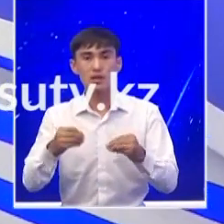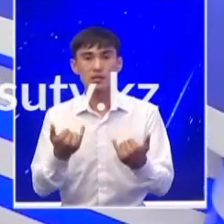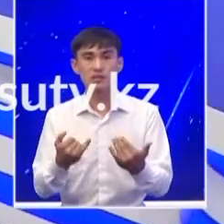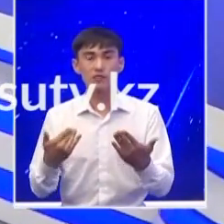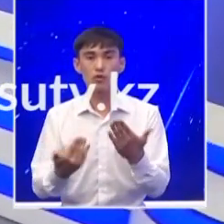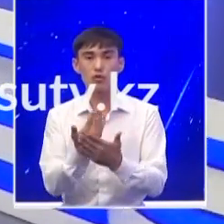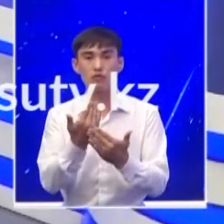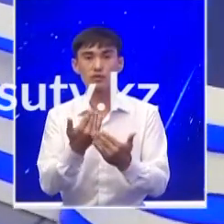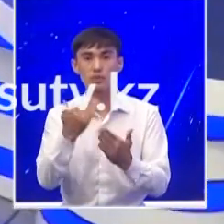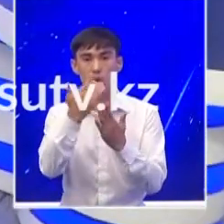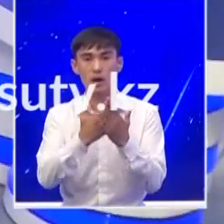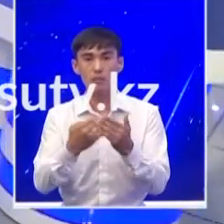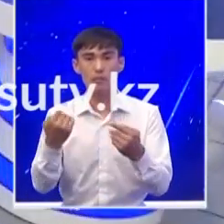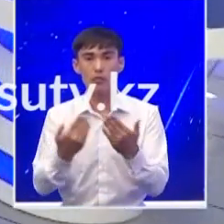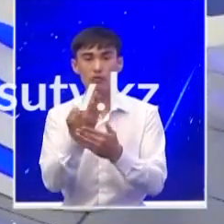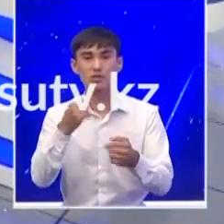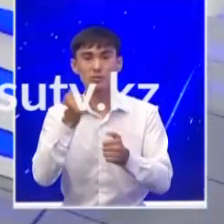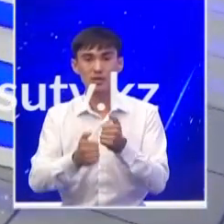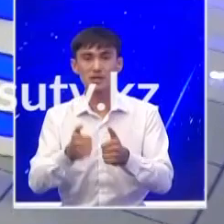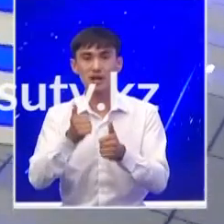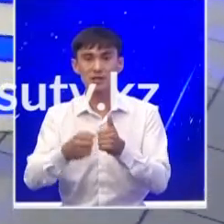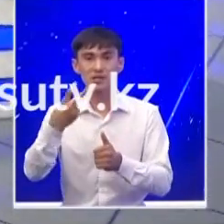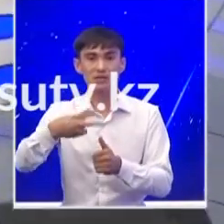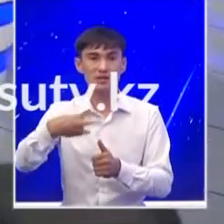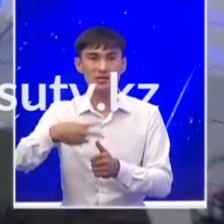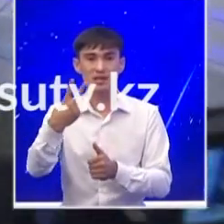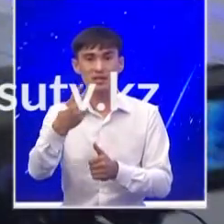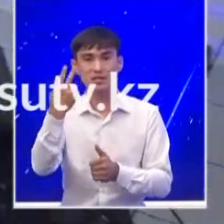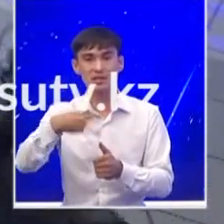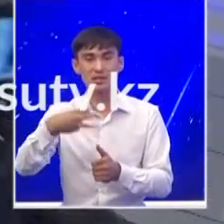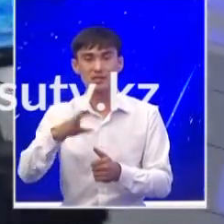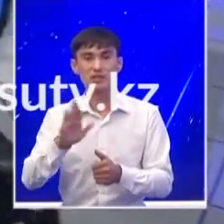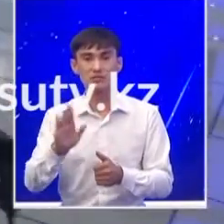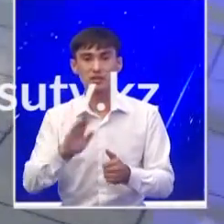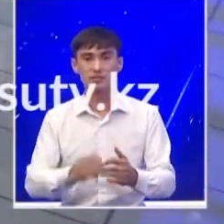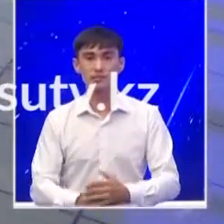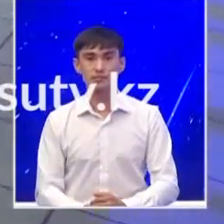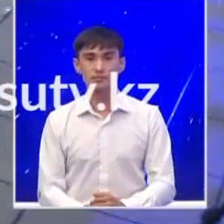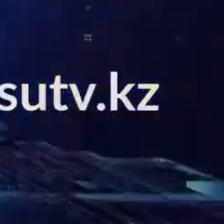на сегодня. Программу новостей смотрите ежедневно в 21:30. До свидания.